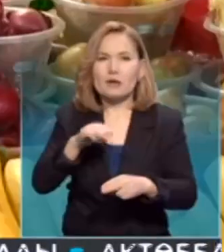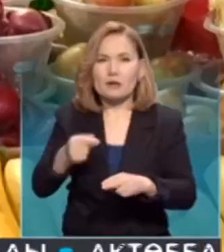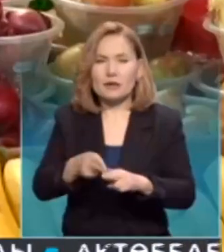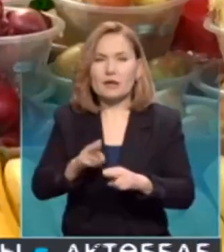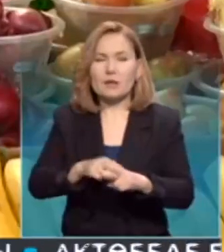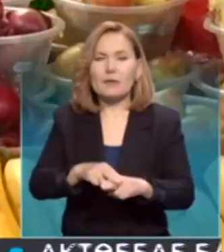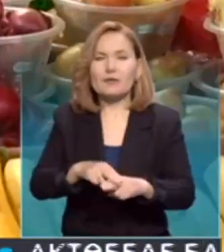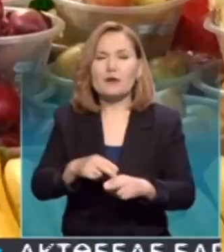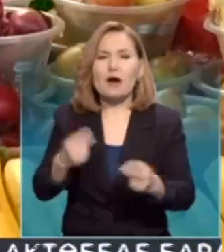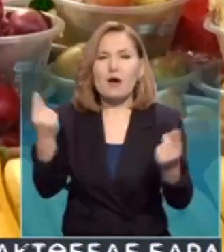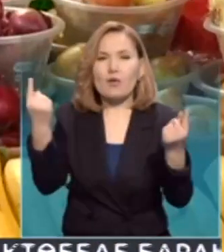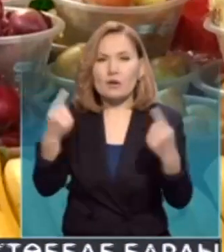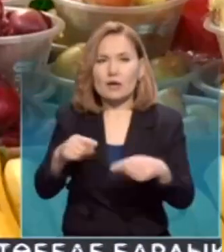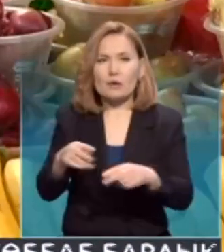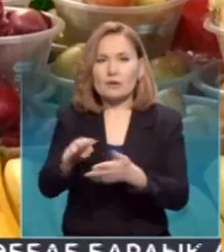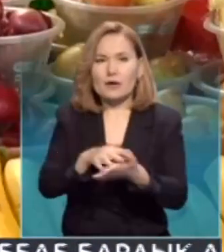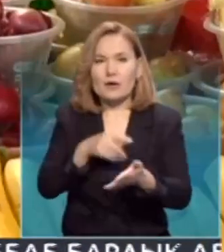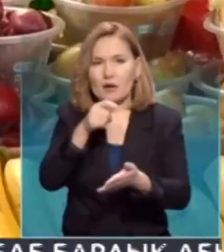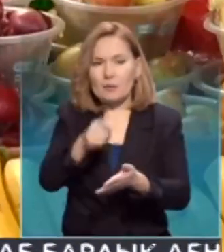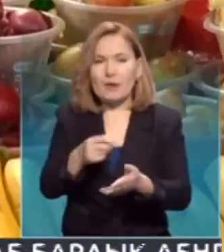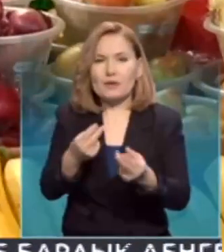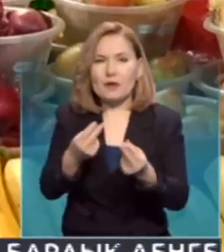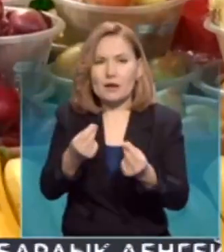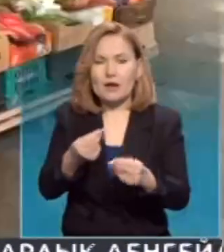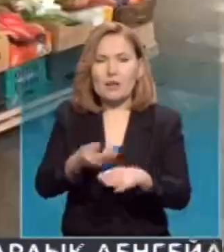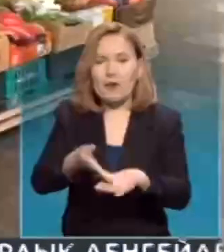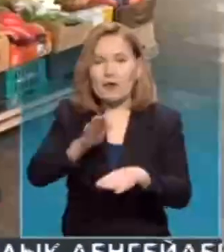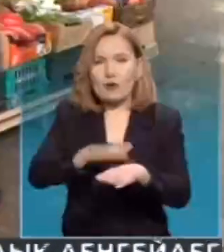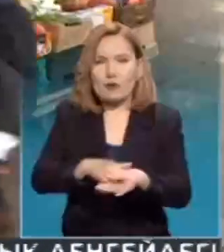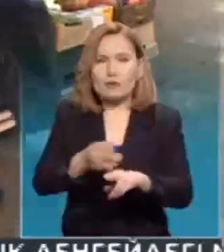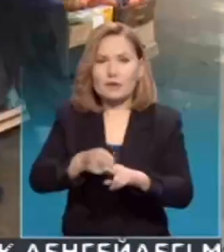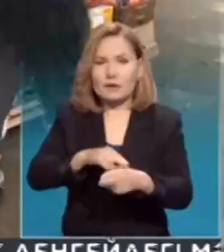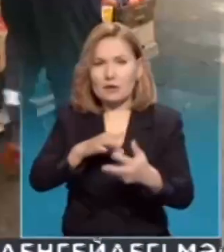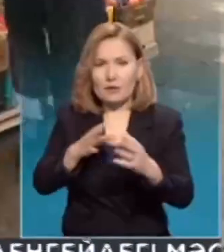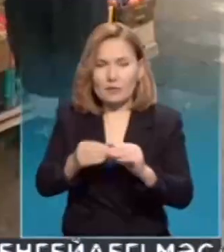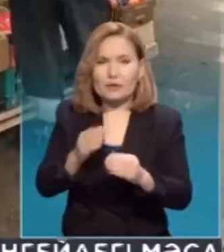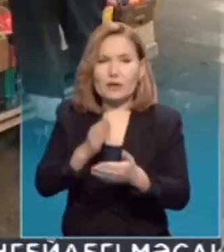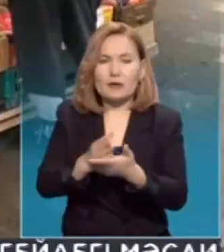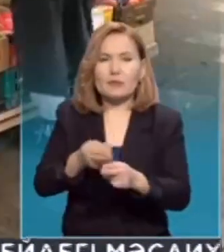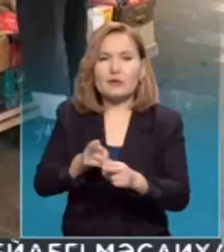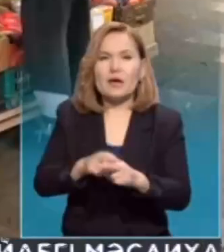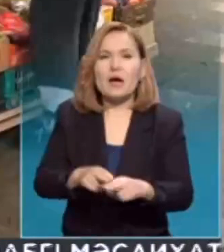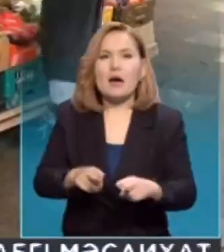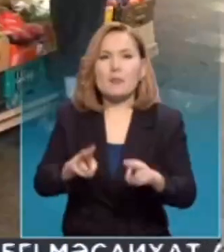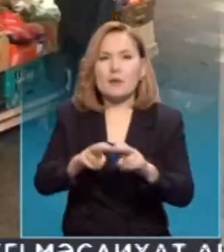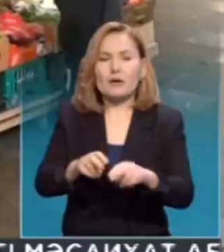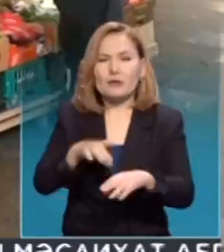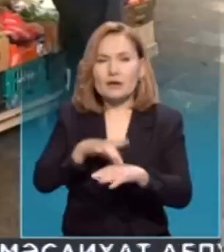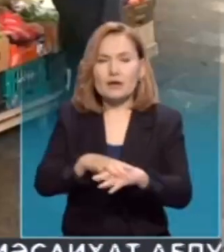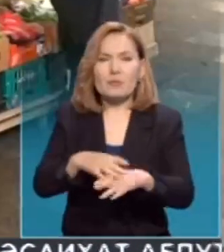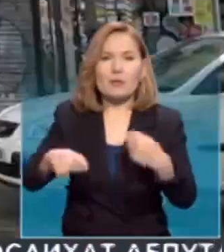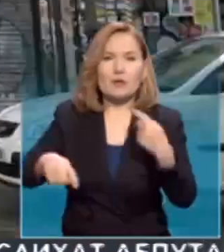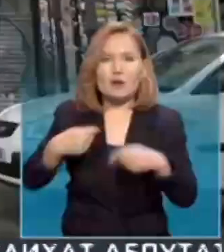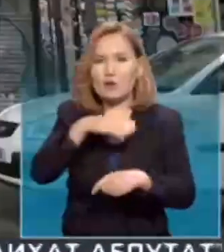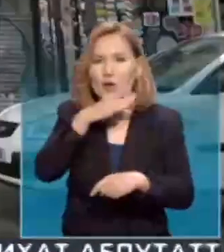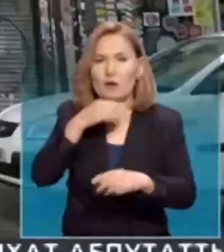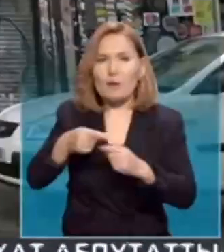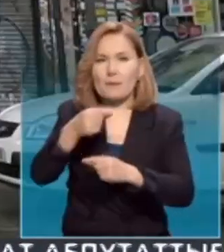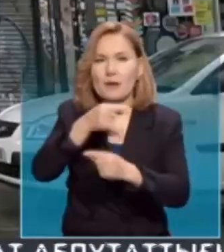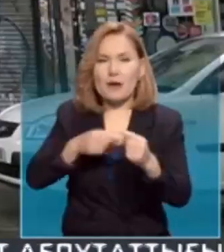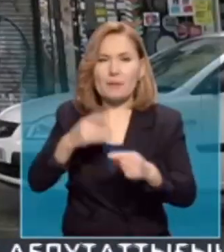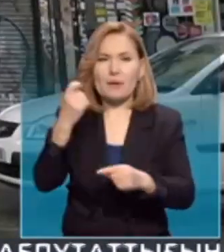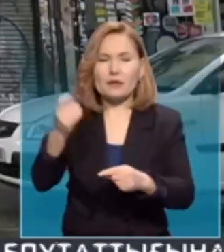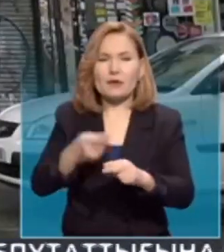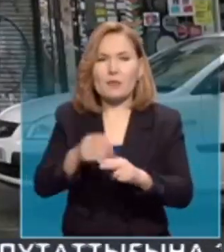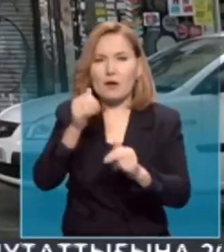немесе өзін-өзі жоюға өтініш берсе, оның қаржылық жағдайы ауыр деп саналады. Зерттеулерге сәйкес шығындары шаш етектен бизнес